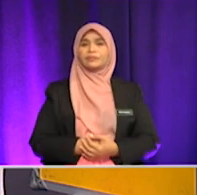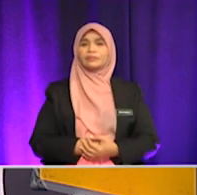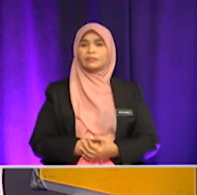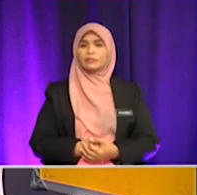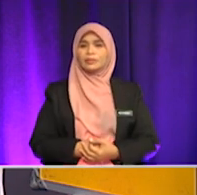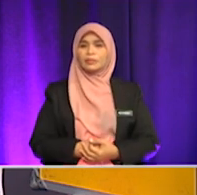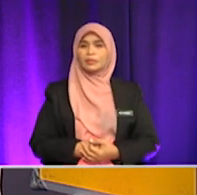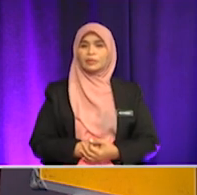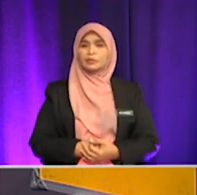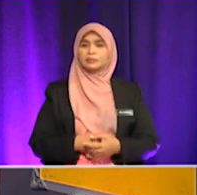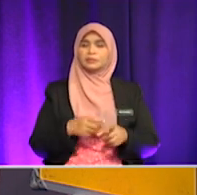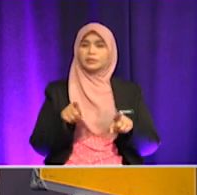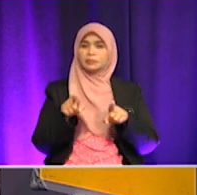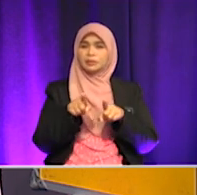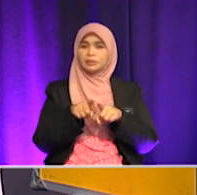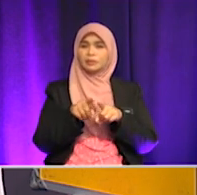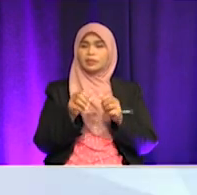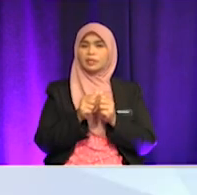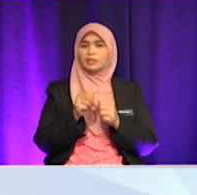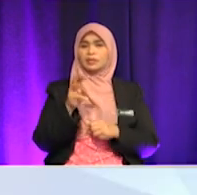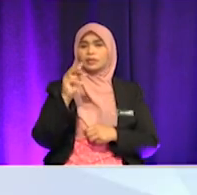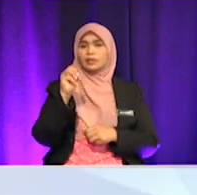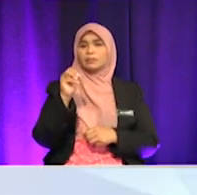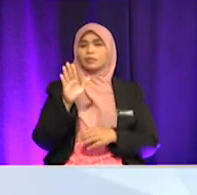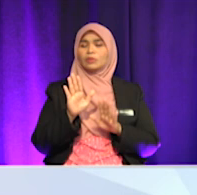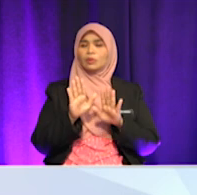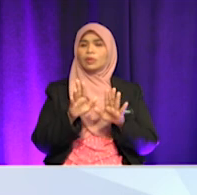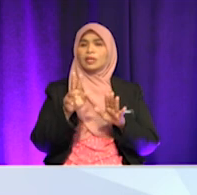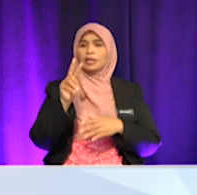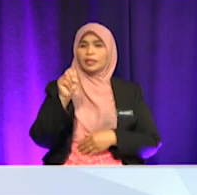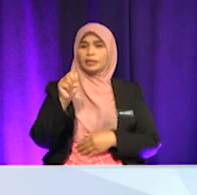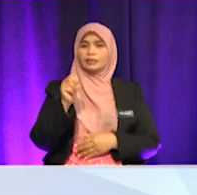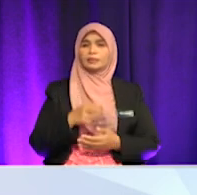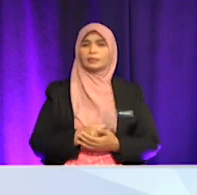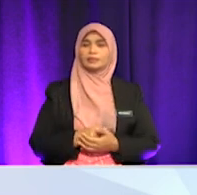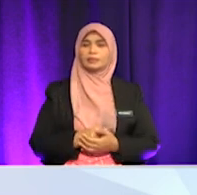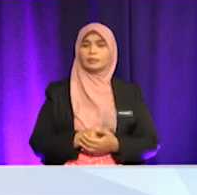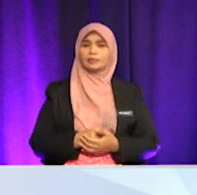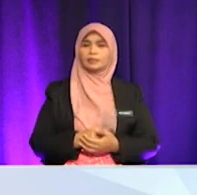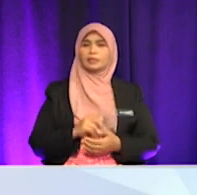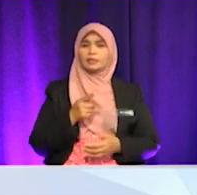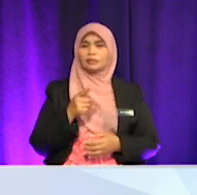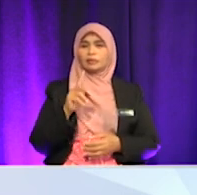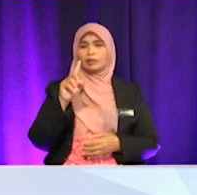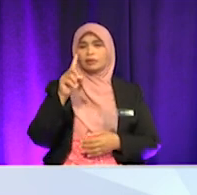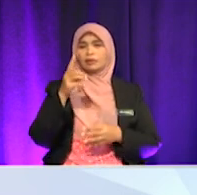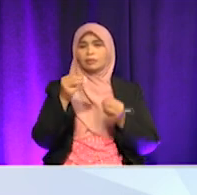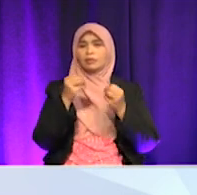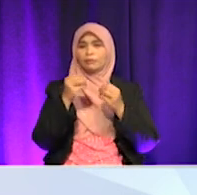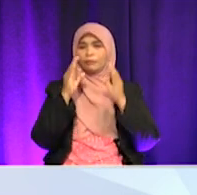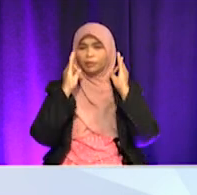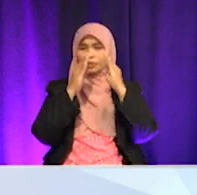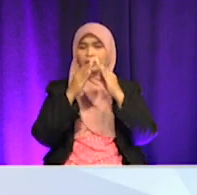3T bersamaan dengan M tolak N. Okey, sekarang fokus. Okey, sebab kita nak hanya M sebagai perkara